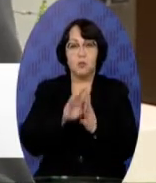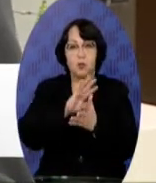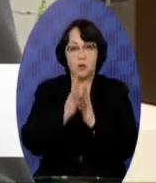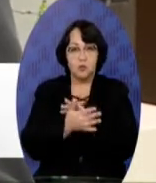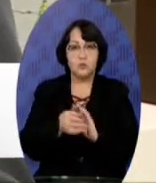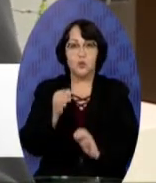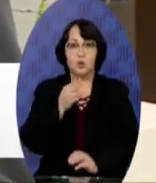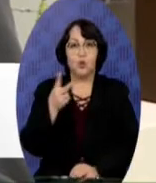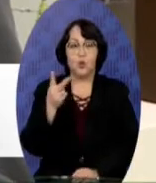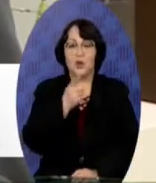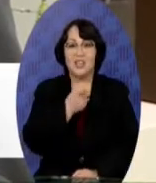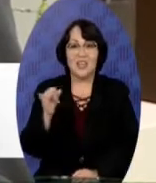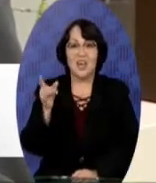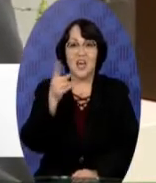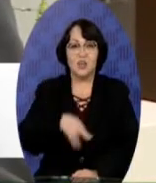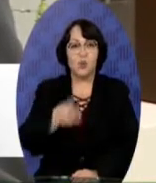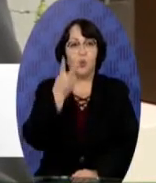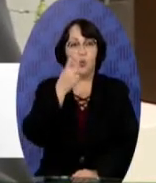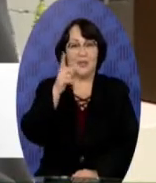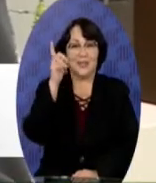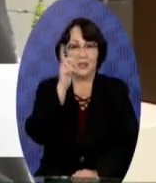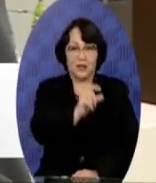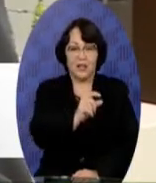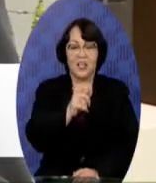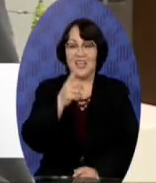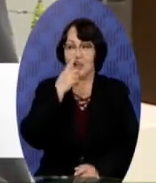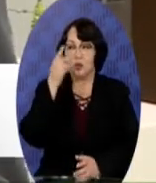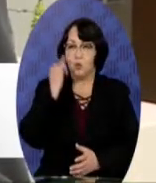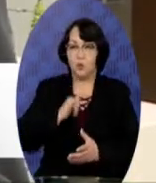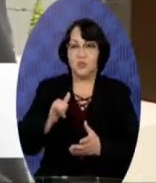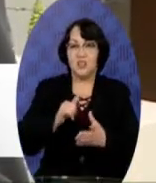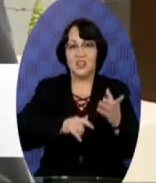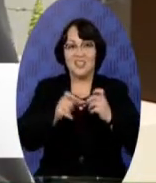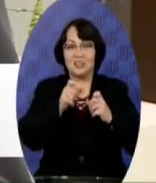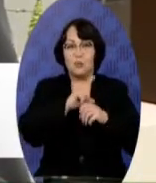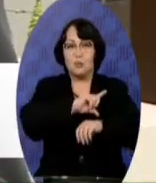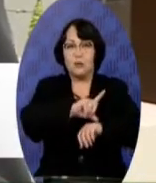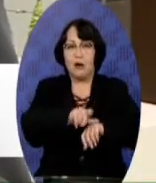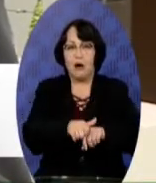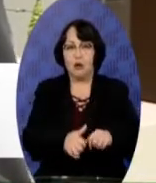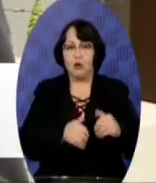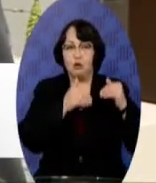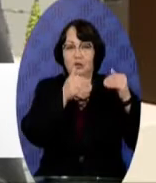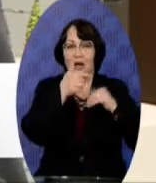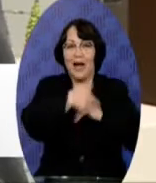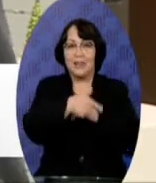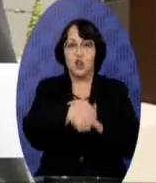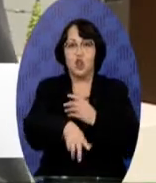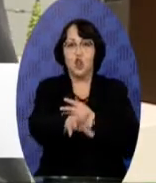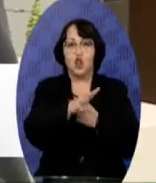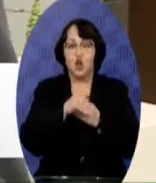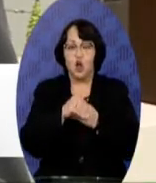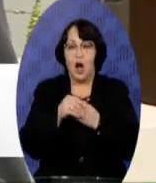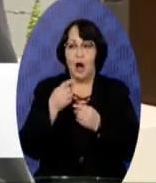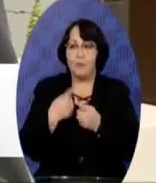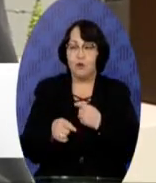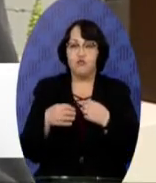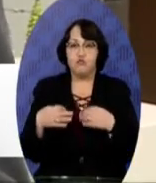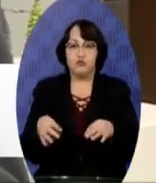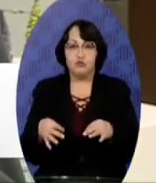эдийн үнийн савлгаа, бүгд найрамдах хятад ард улсын эдийн засгийн өсөлтийн удаашрал зэрэг гадны сөрөг хүчин зүйлүүдэд мэдрэмтгий хэвээр